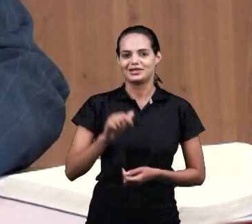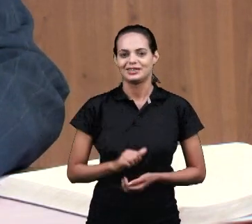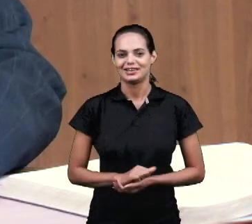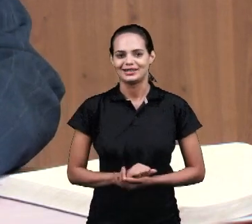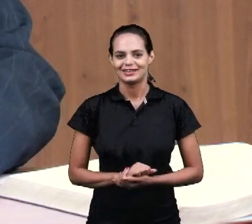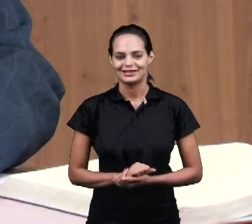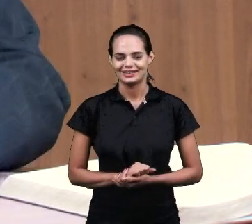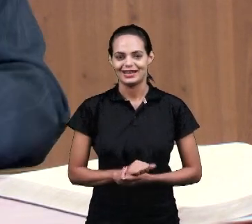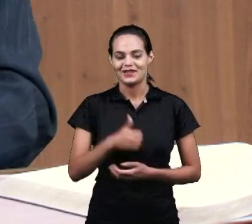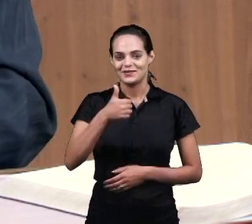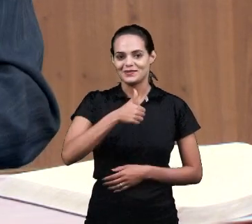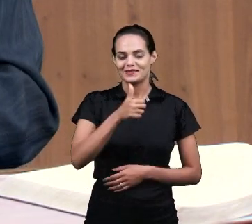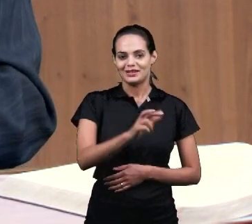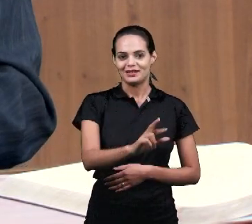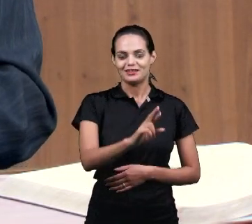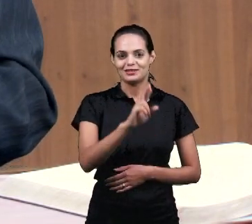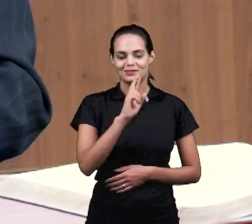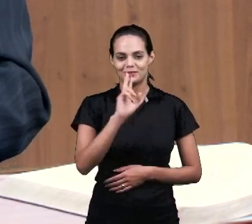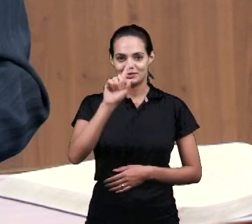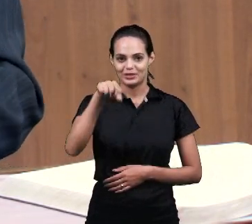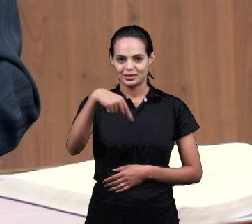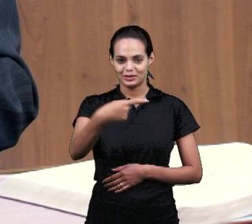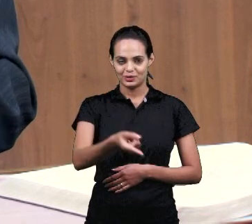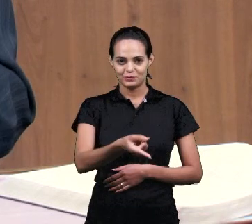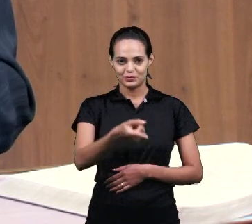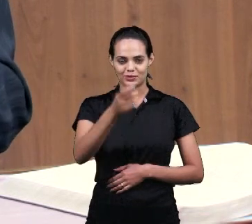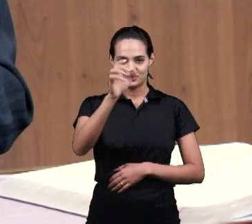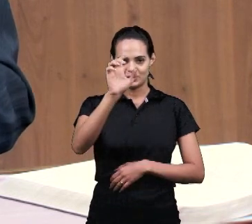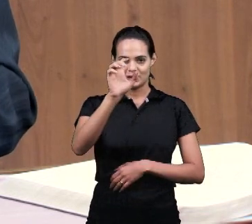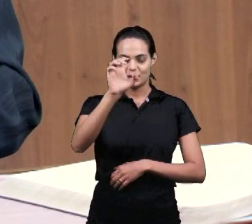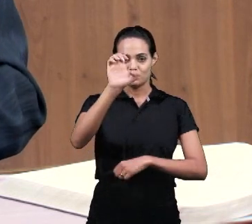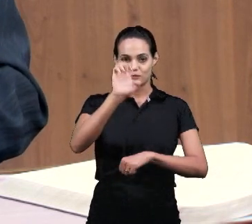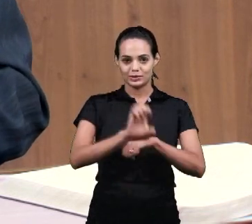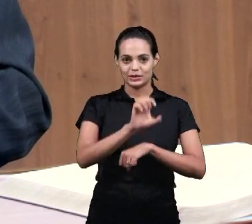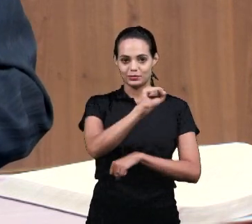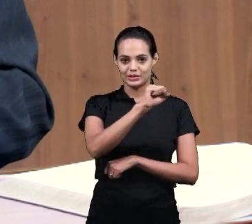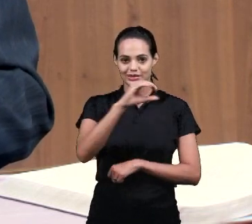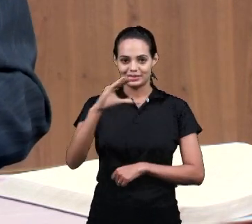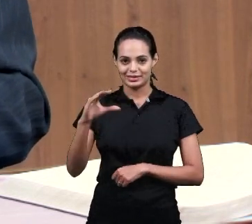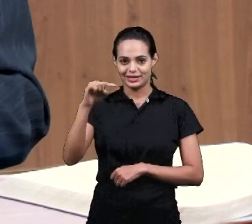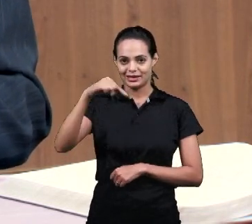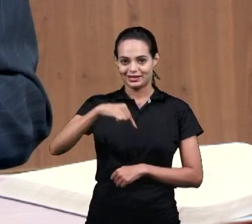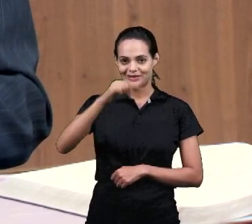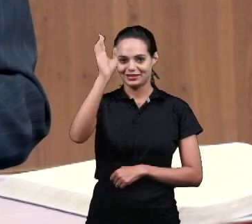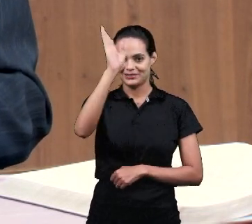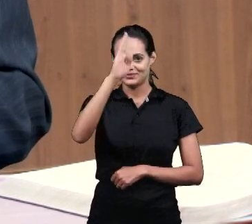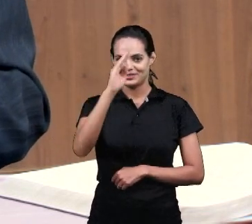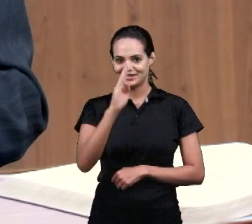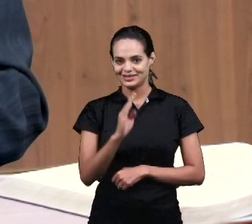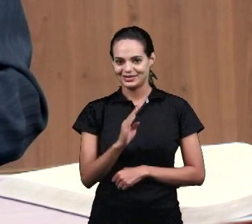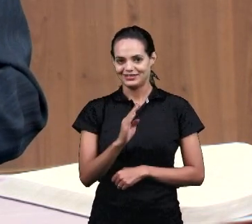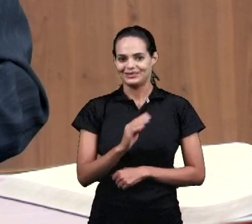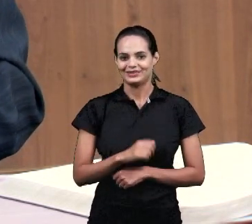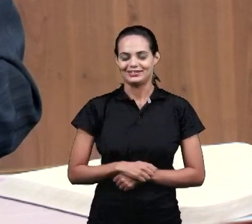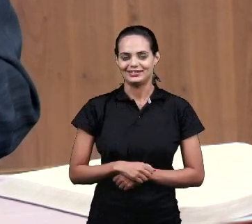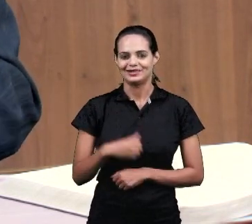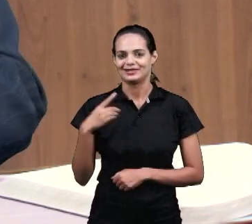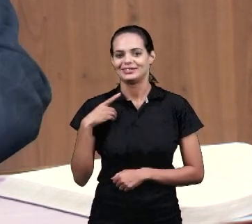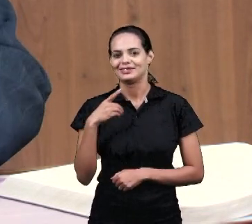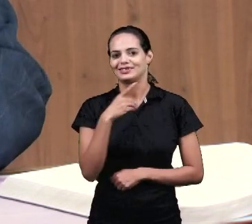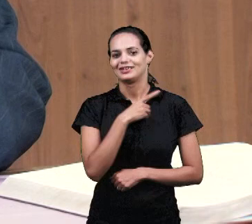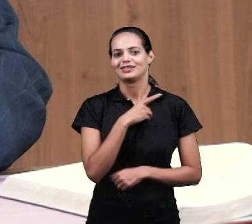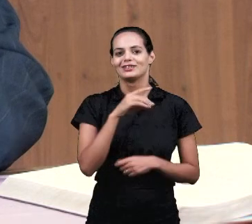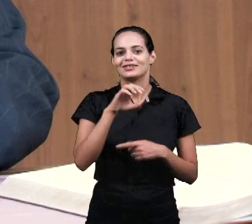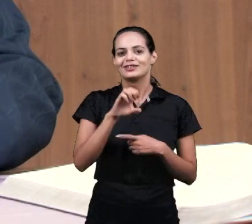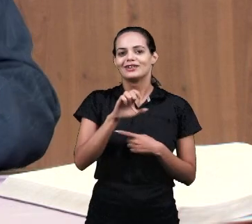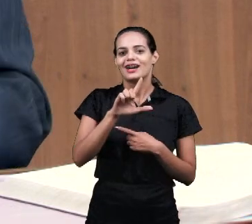ensuite, nous passons à l'État de Santa Catarina, ici au Brésil, où notre frère diacre et aussi,